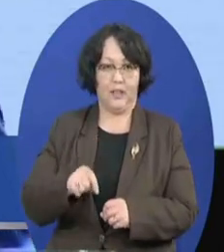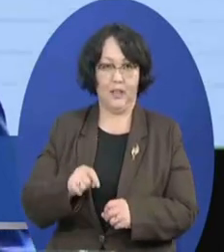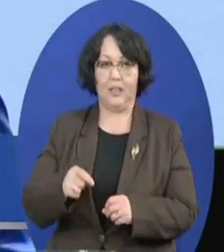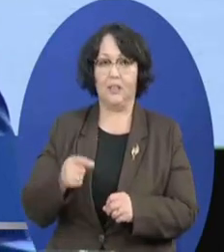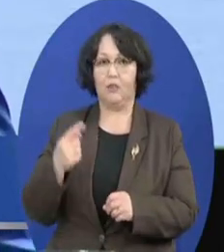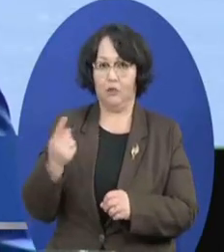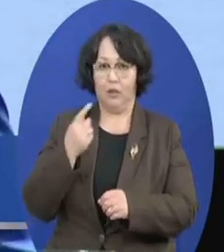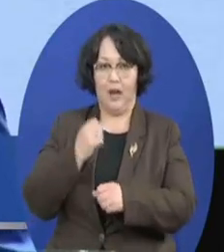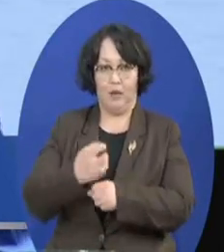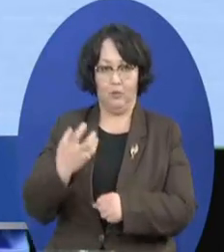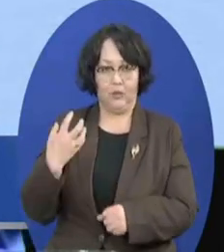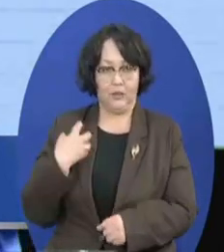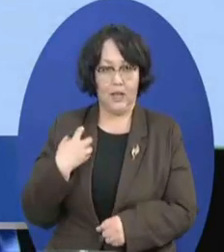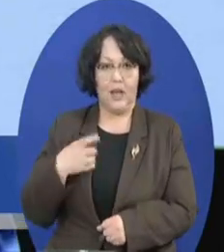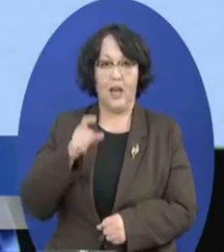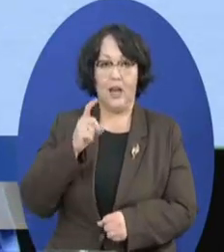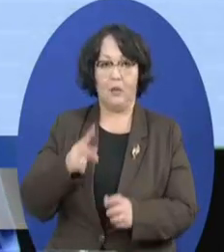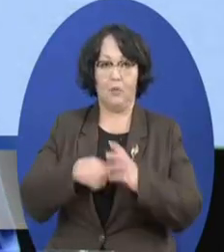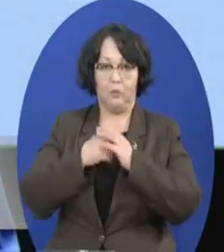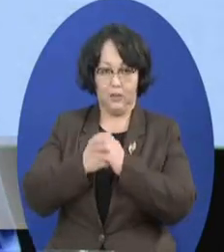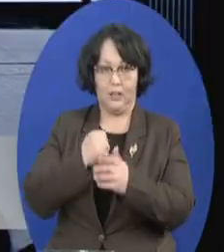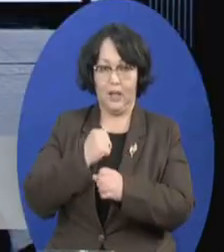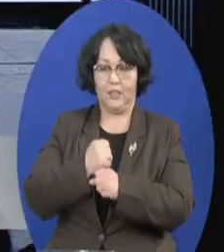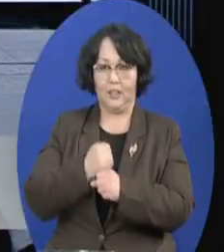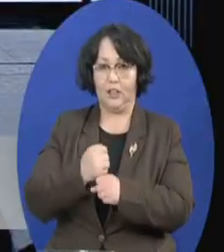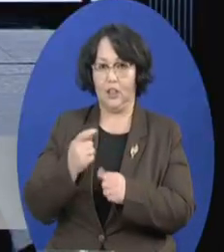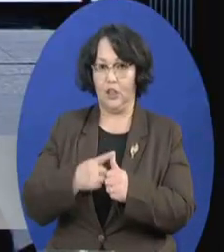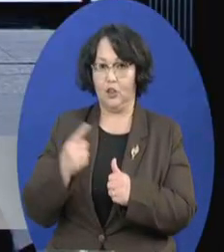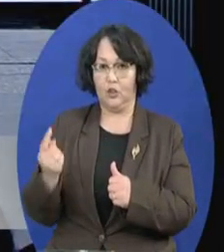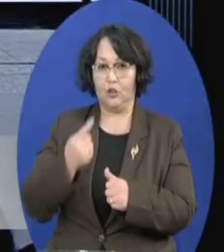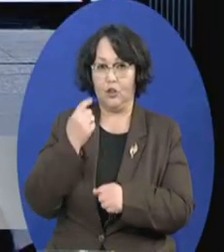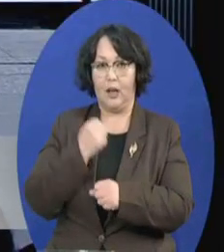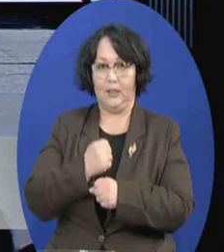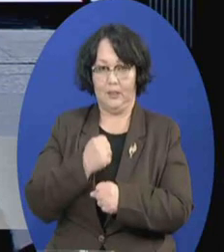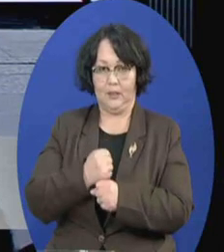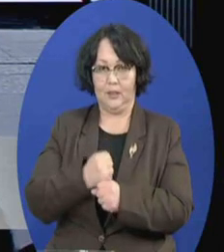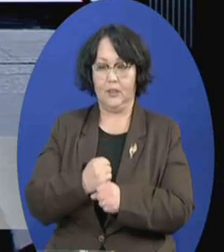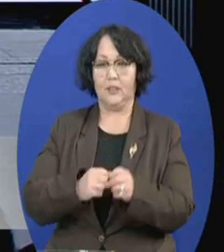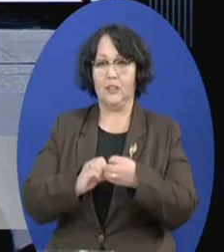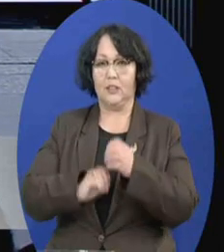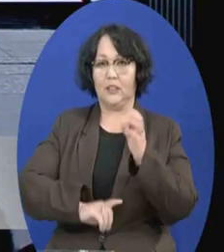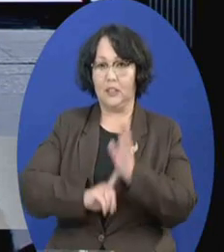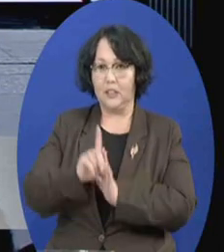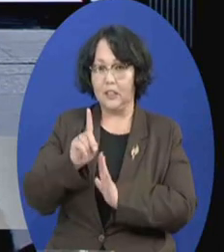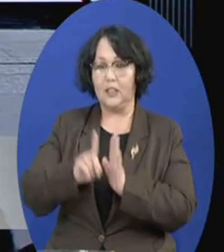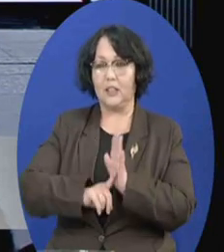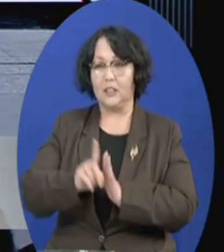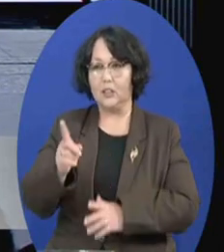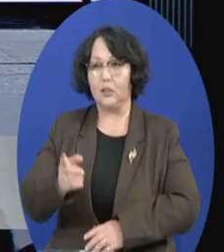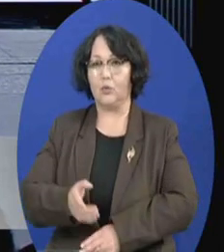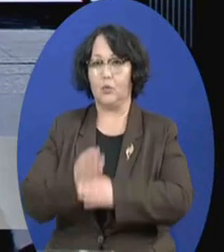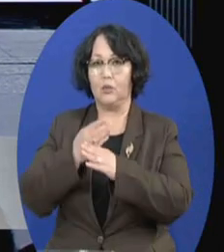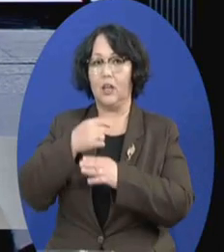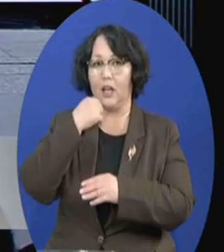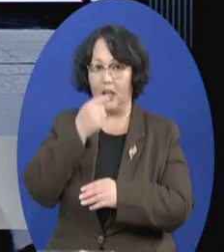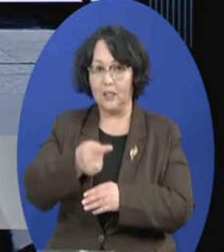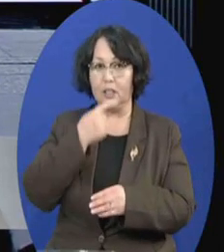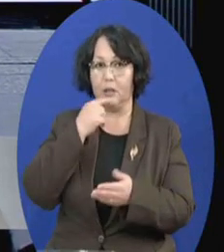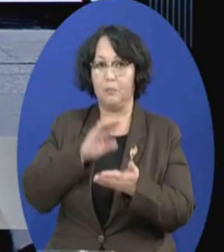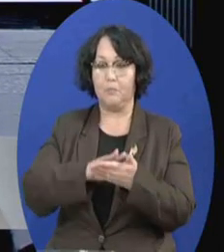нэн хариуцлагатай бөгөөд эрхэм хүндтэй албыг нэр төртөө хашиж эхэлснээ дуусгаж хэлснээ